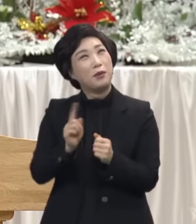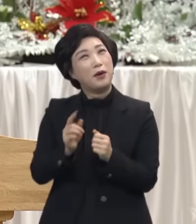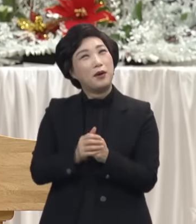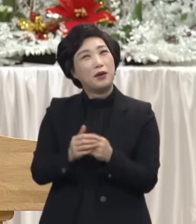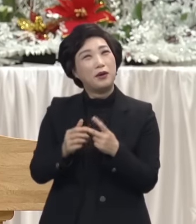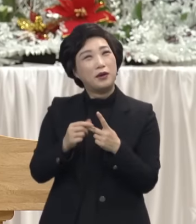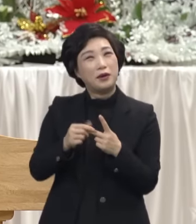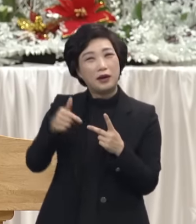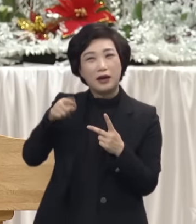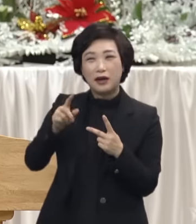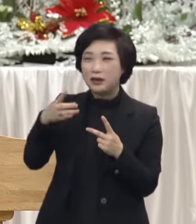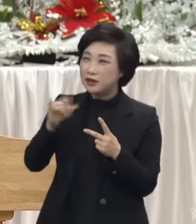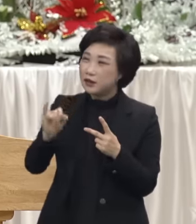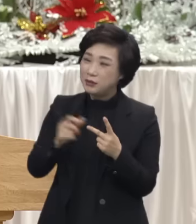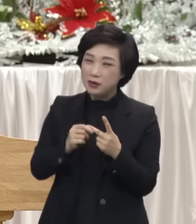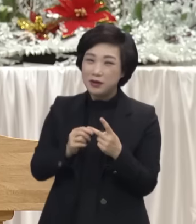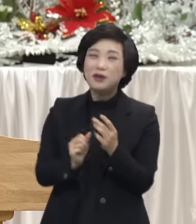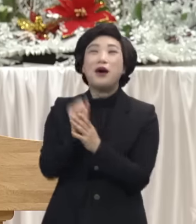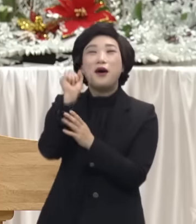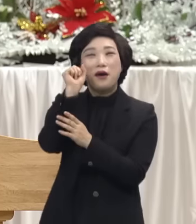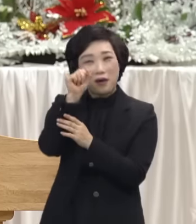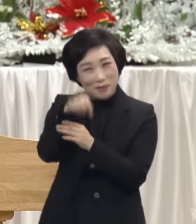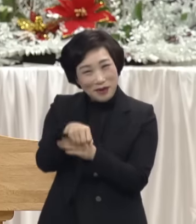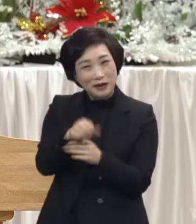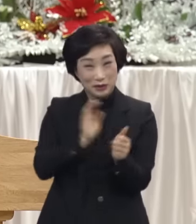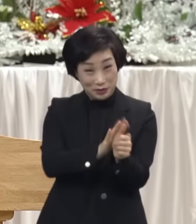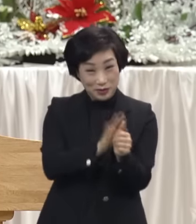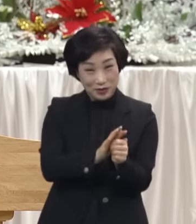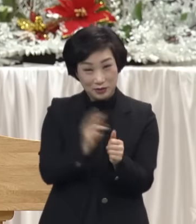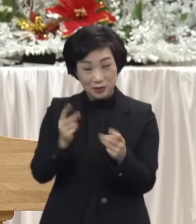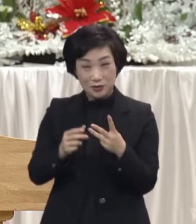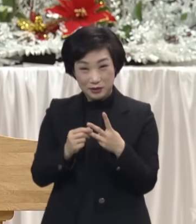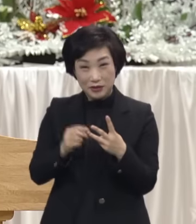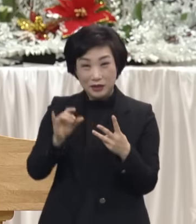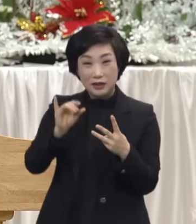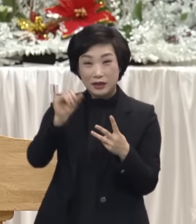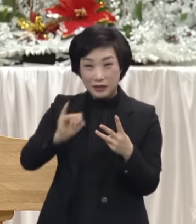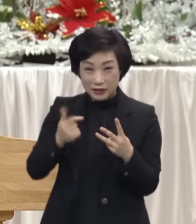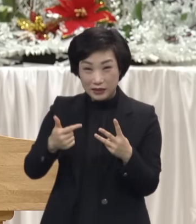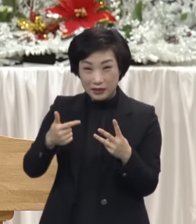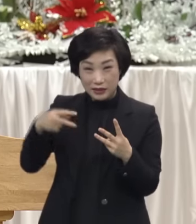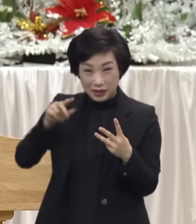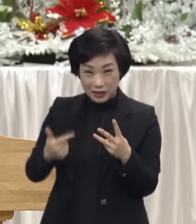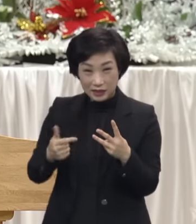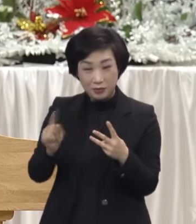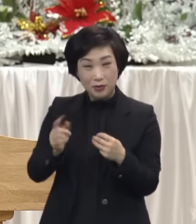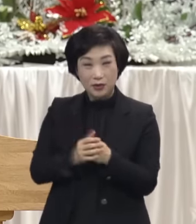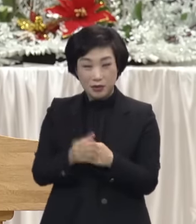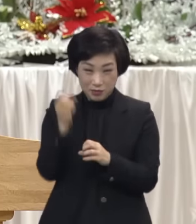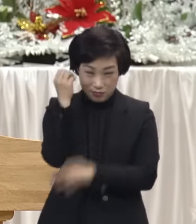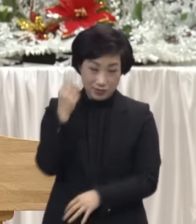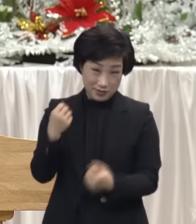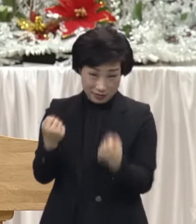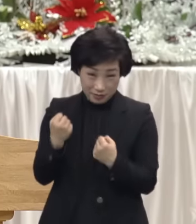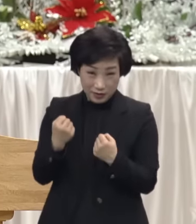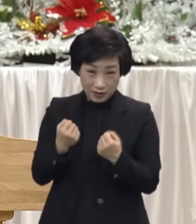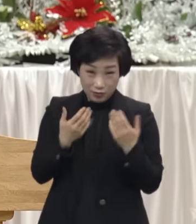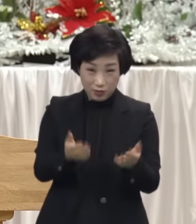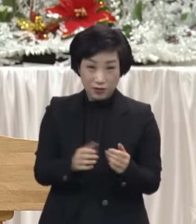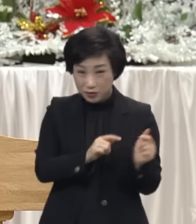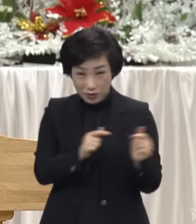열매를 잘 맞게 해요. 인산은 뿌리를 아주 강하게 만들어요.